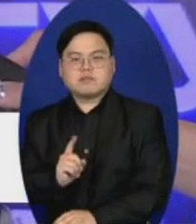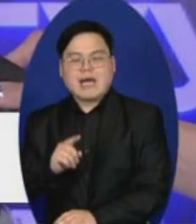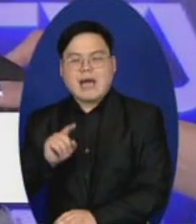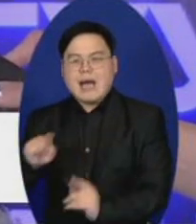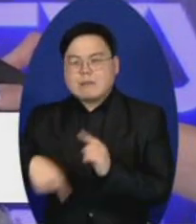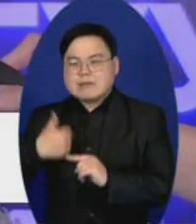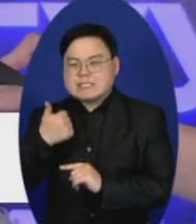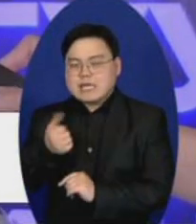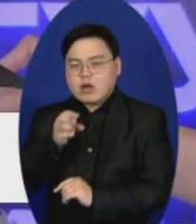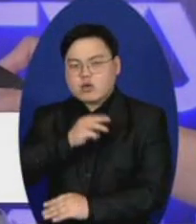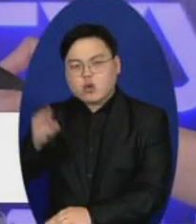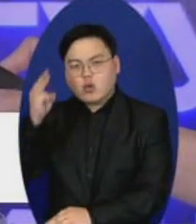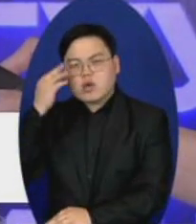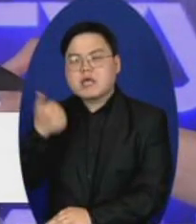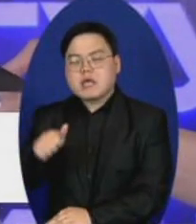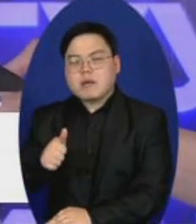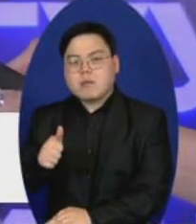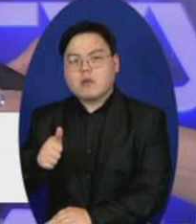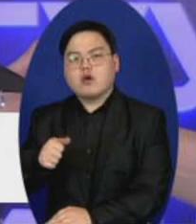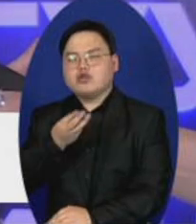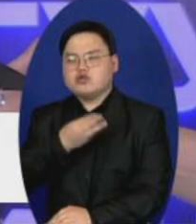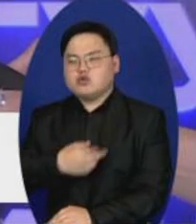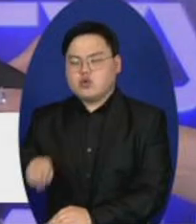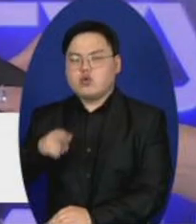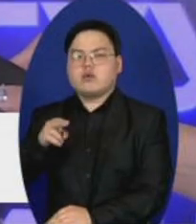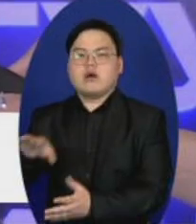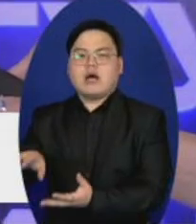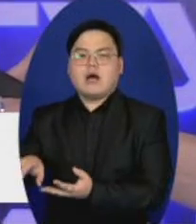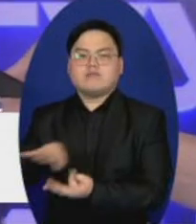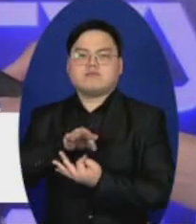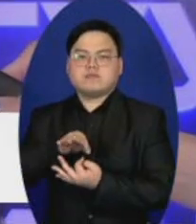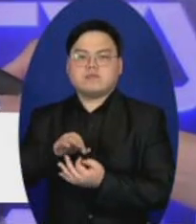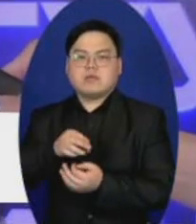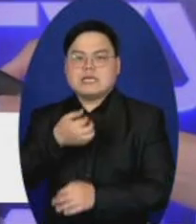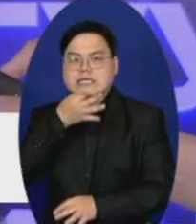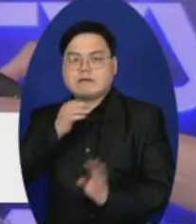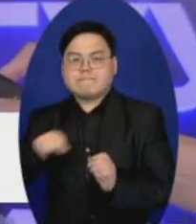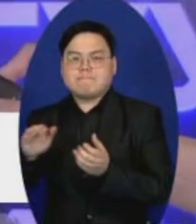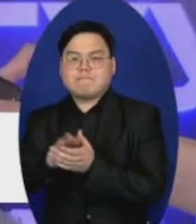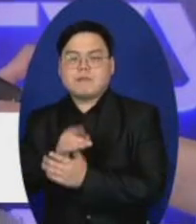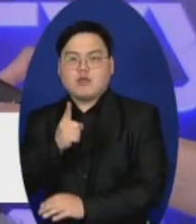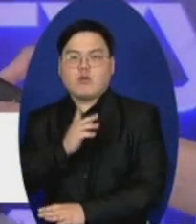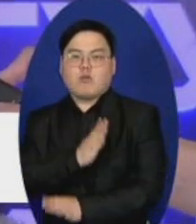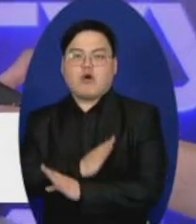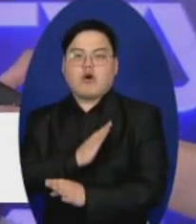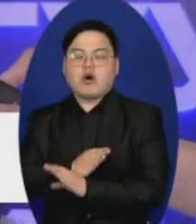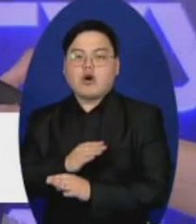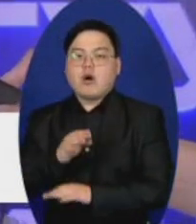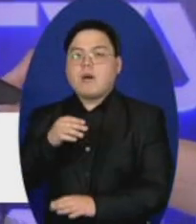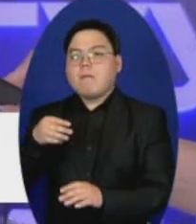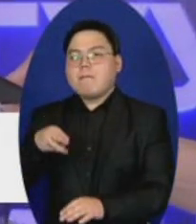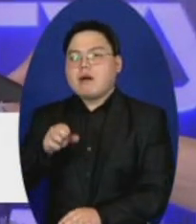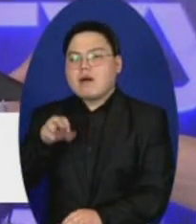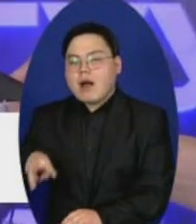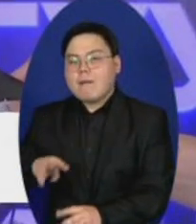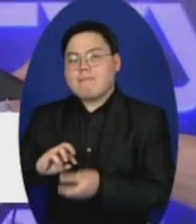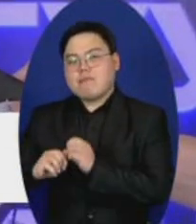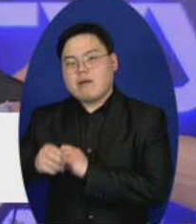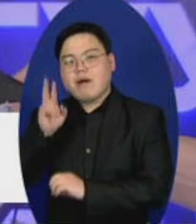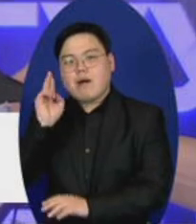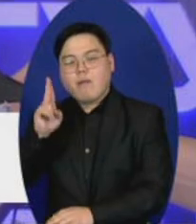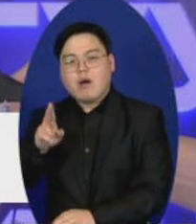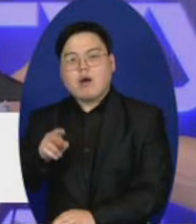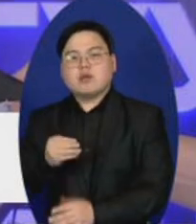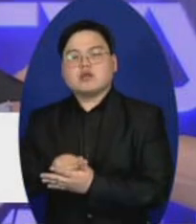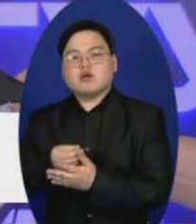байсан туршлагатсан тэр софтверуудыг шууд ерөнхий гэрээгээр худалдаж авах. Ер нь програм хангамж нэвтрүүлж байгаа софтвер хөгжүүлж байгаа компаниуд